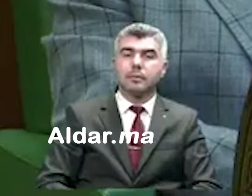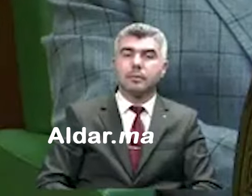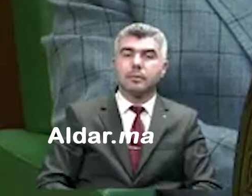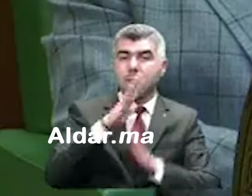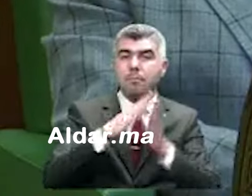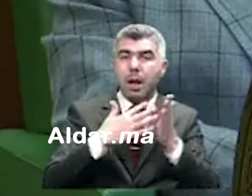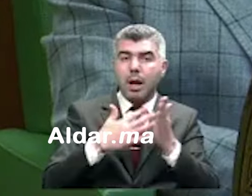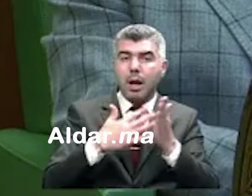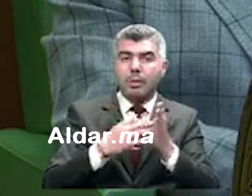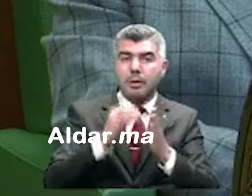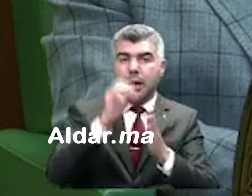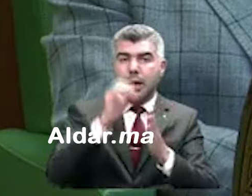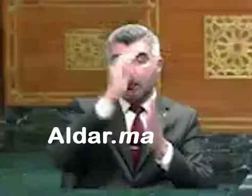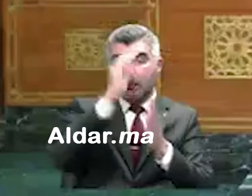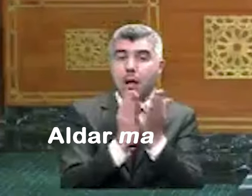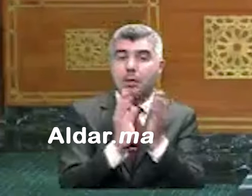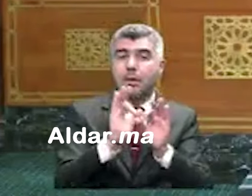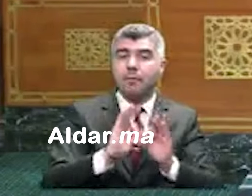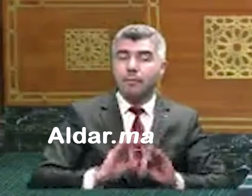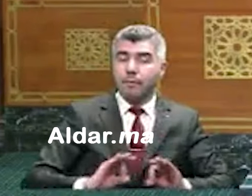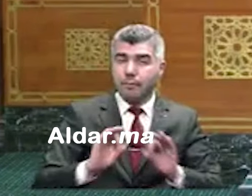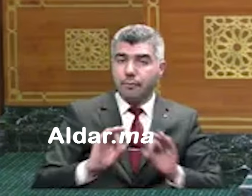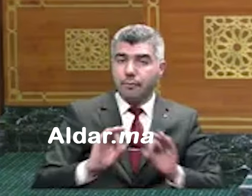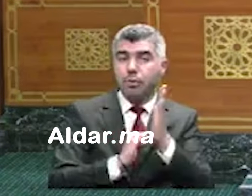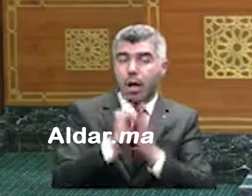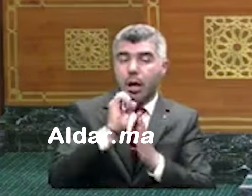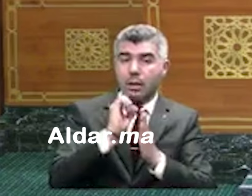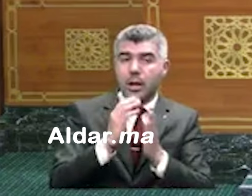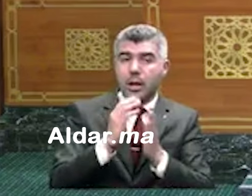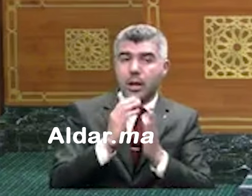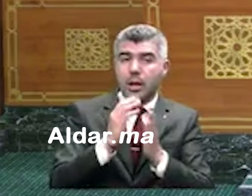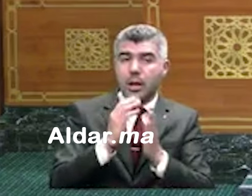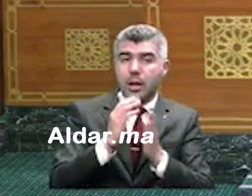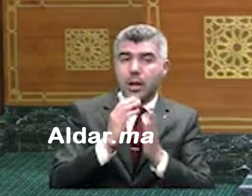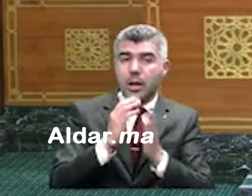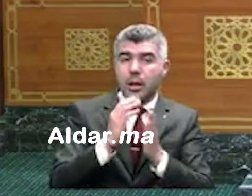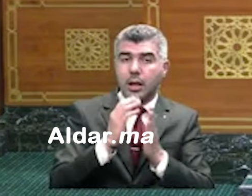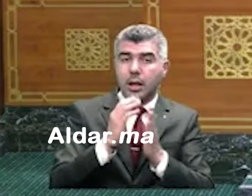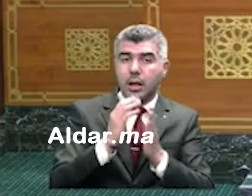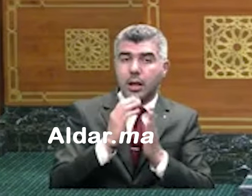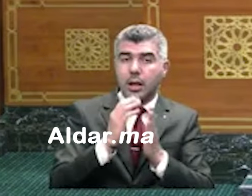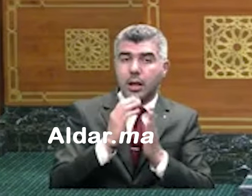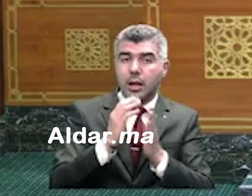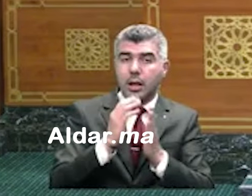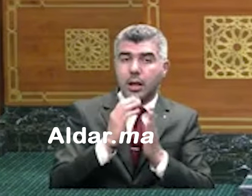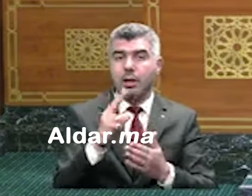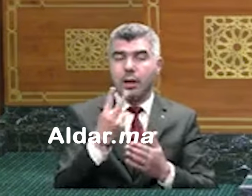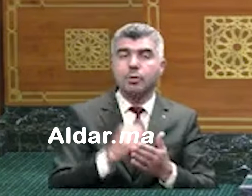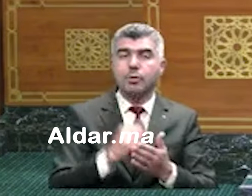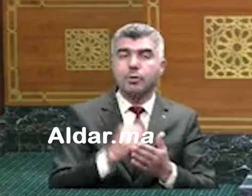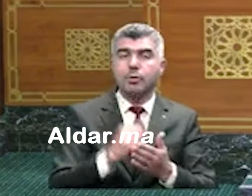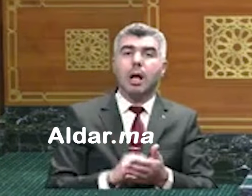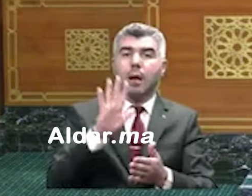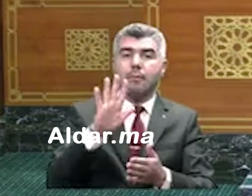برامج محو الاميه قد تمكن من النجاح خلال الموسم القرائي 2022